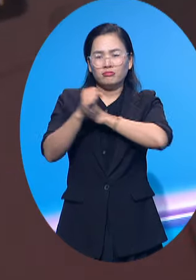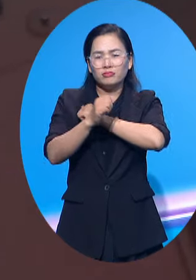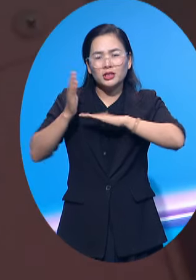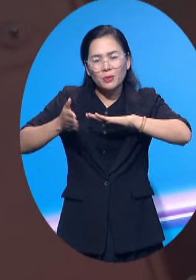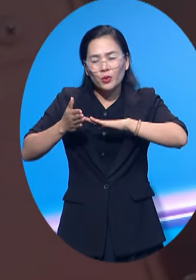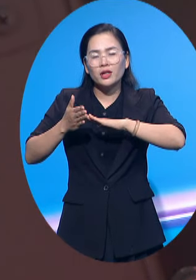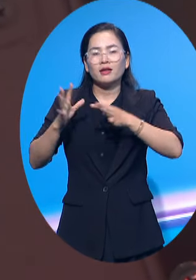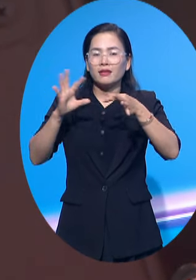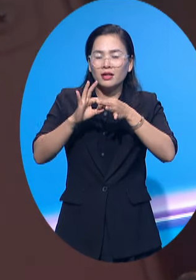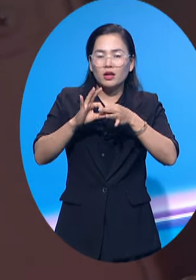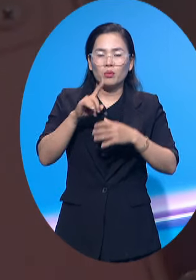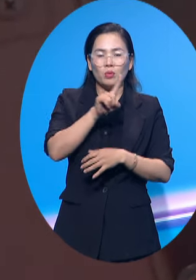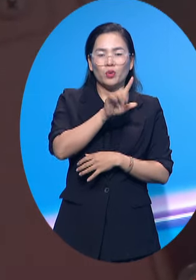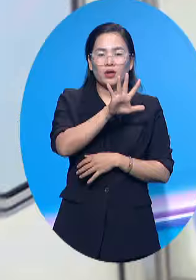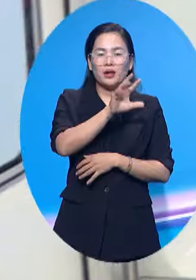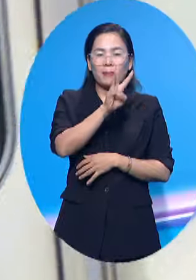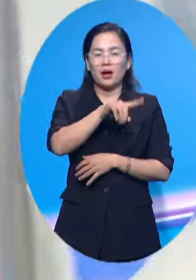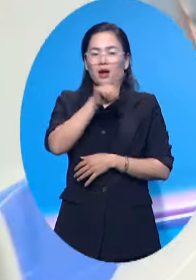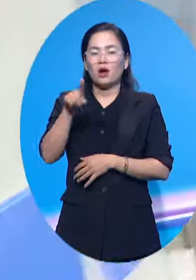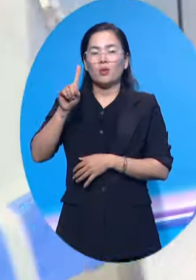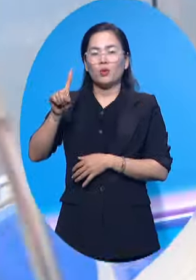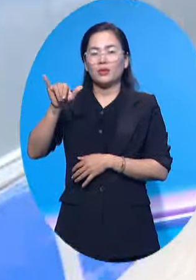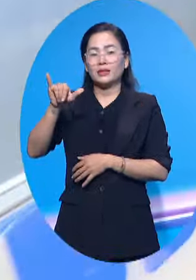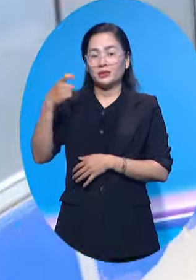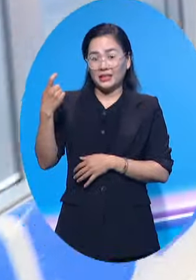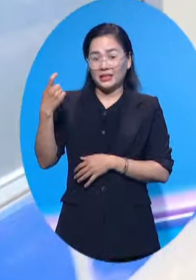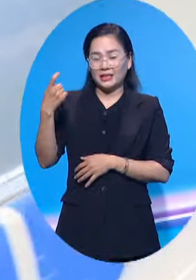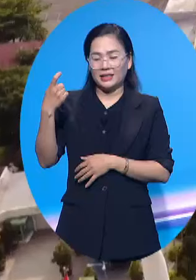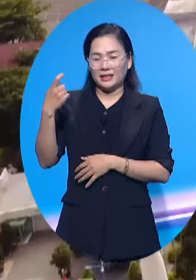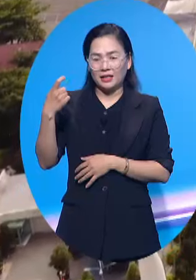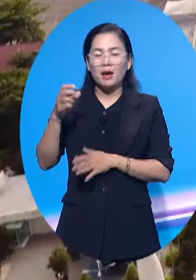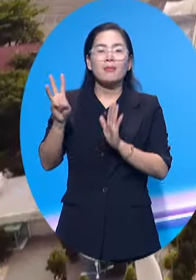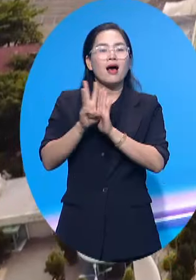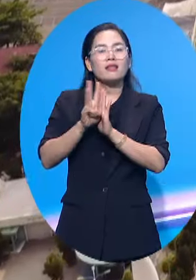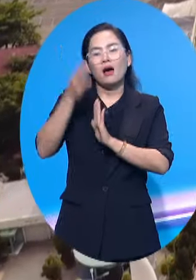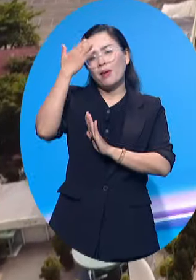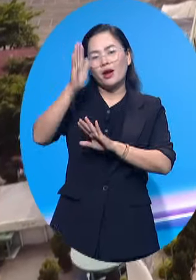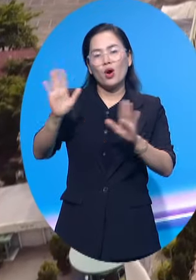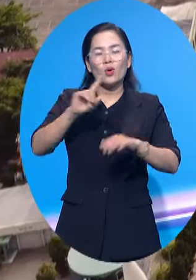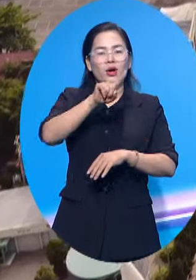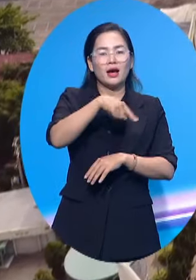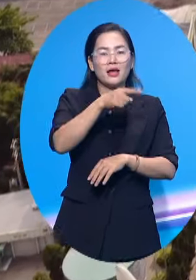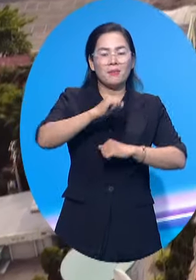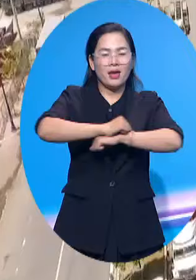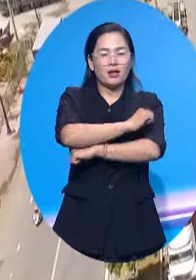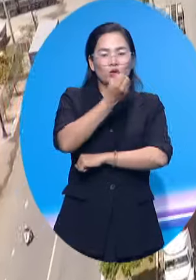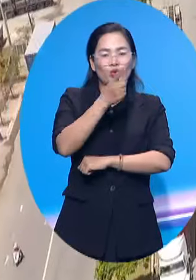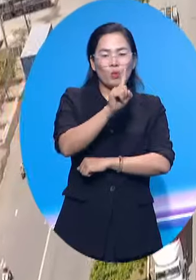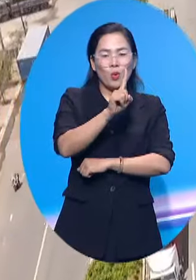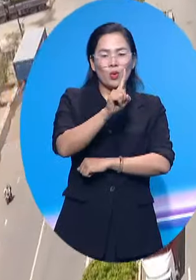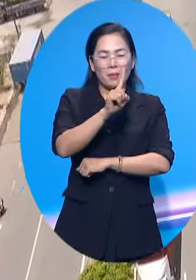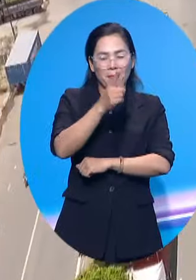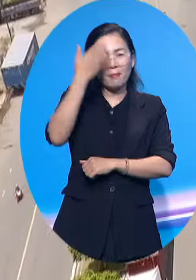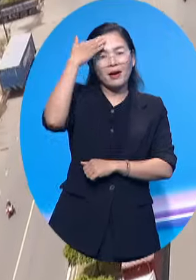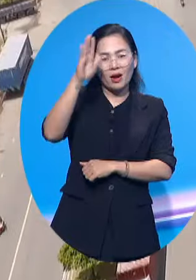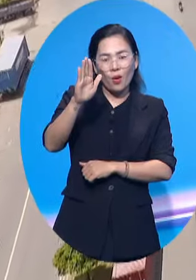này từ tuyến số 153 đến tuyến số 169 trong thời gian 3 tháng đầu kể từ ngày tuyến metro số 1 bắt đầu khai thác vận